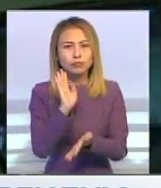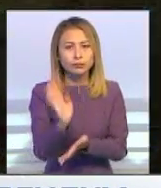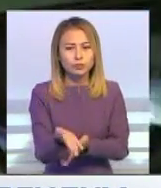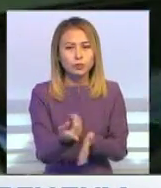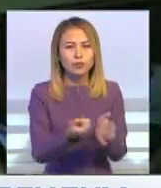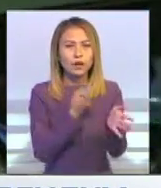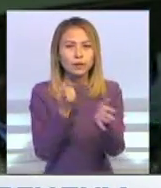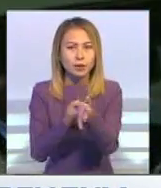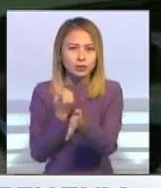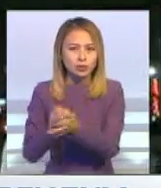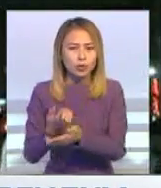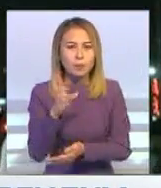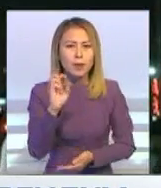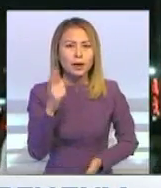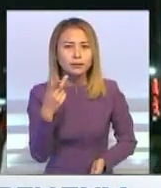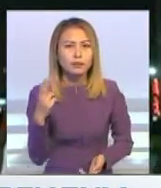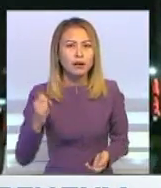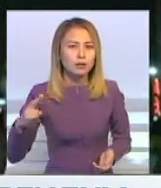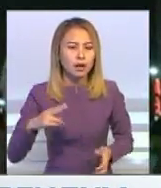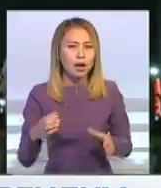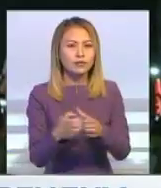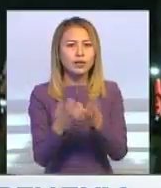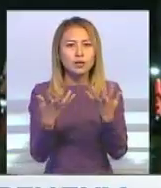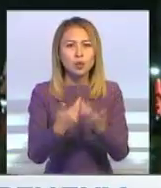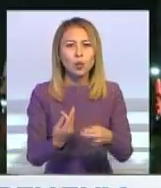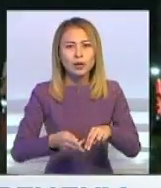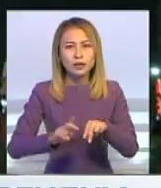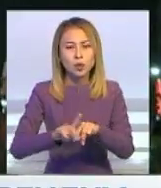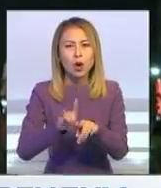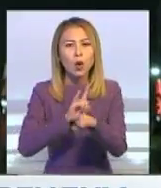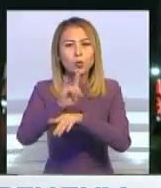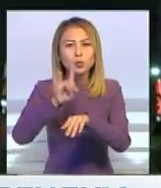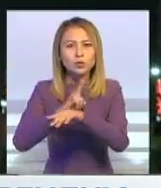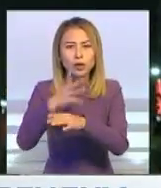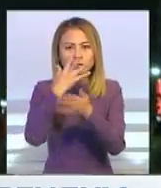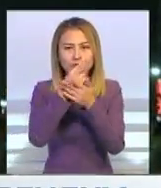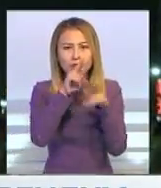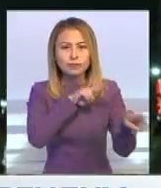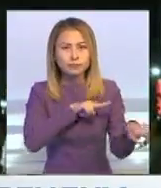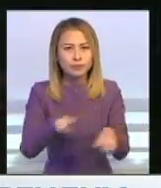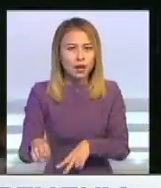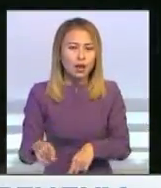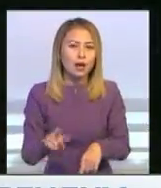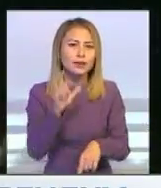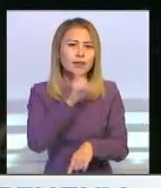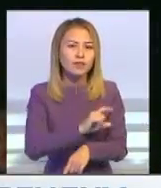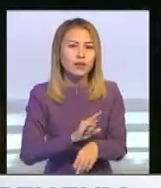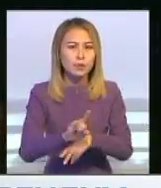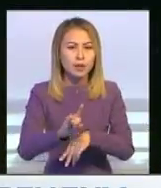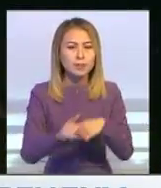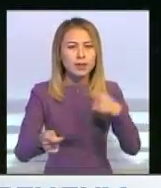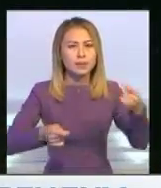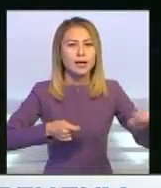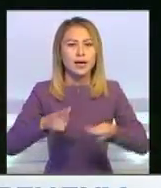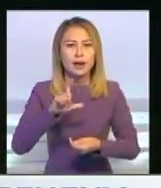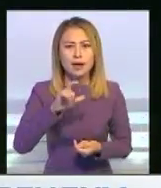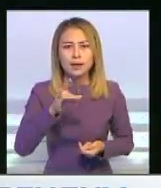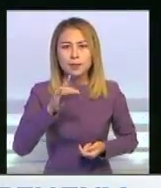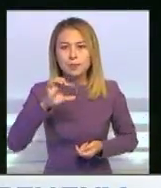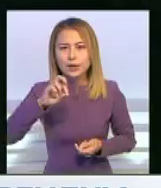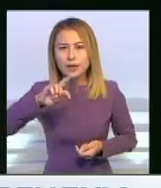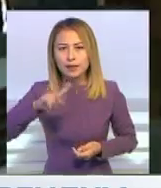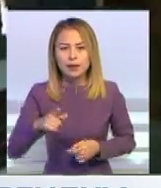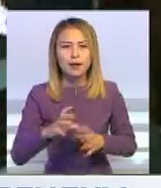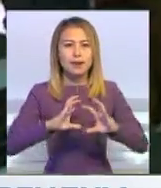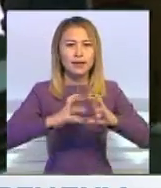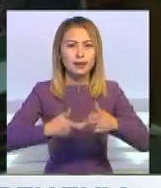тартатынын мәлімдеді. Сондай-ақ ресми Бағдат автономиялық аудандағы әуежайларды өз бақылауына алды. Азаматтық авиация басқармасы Эрбилден